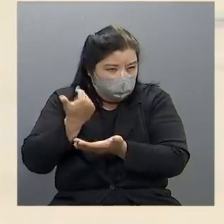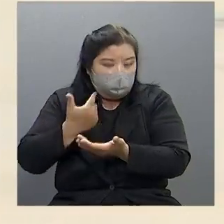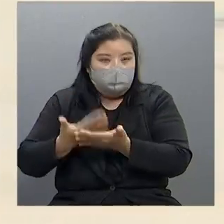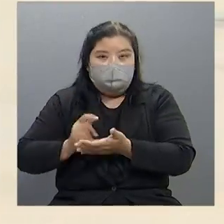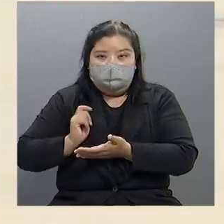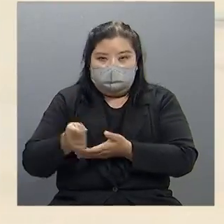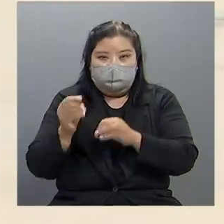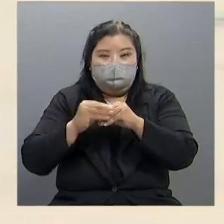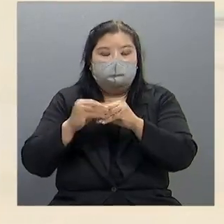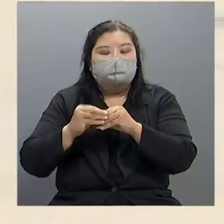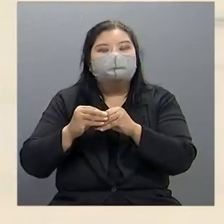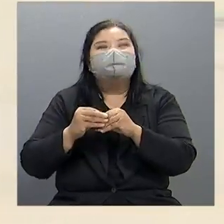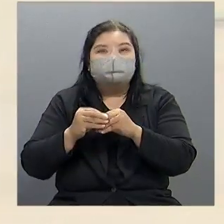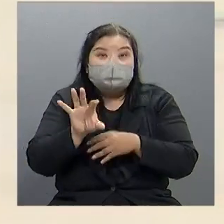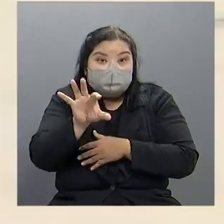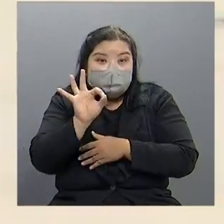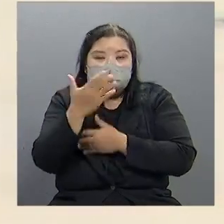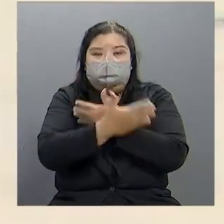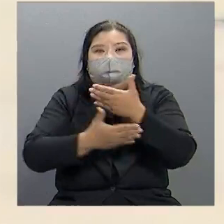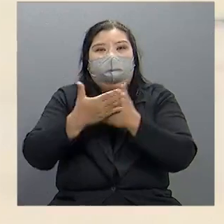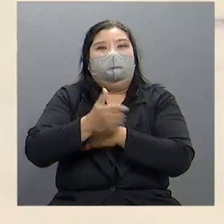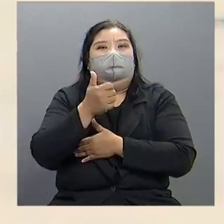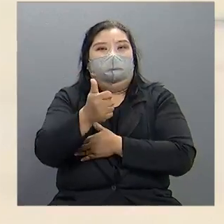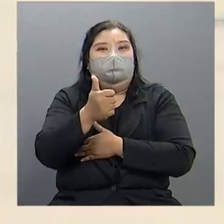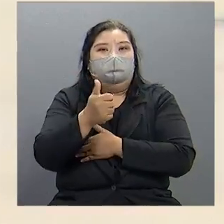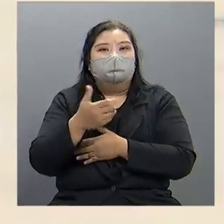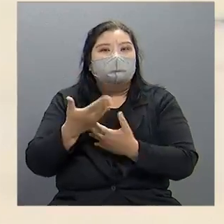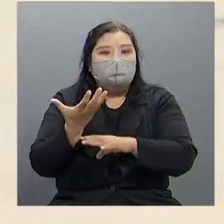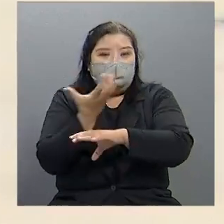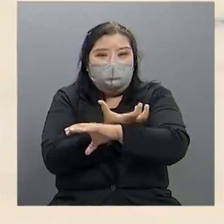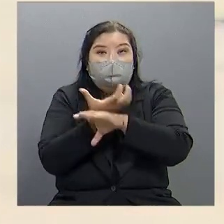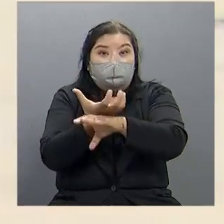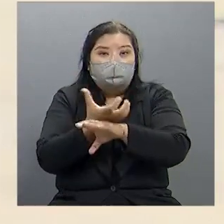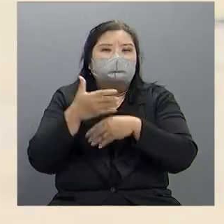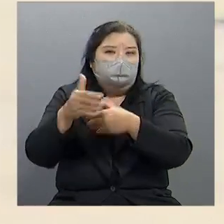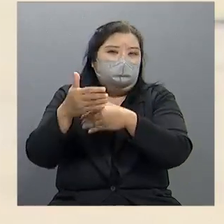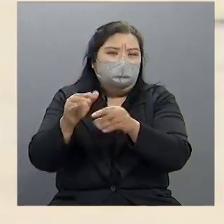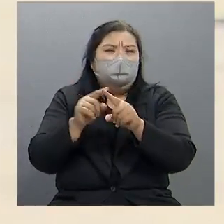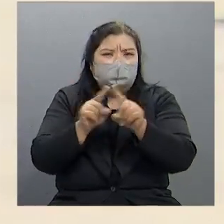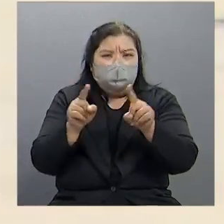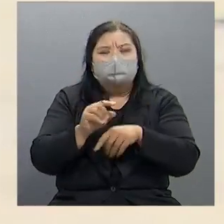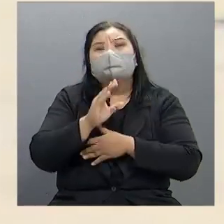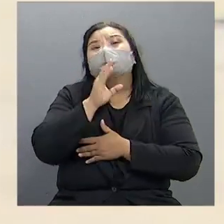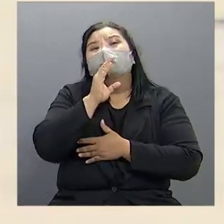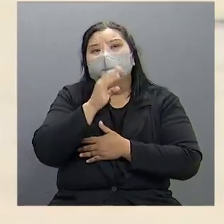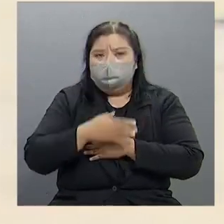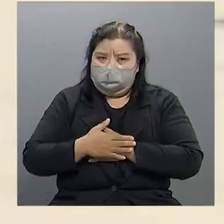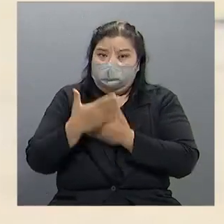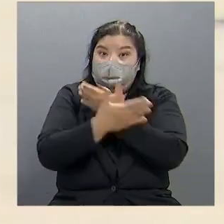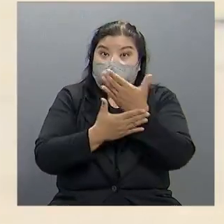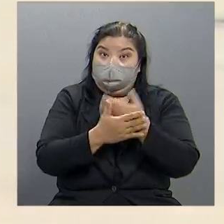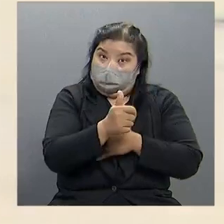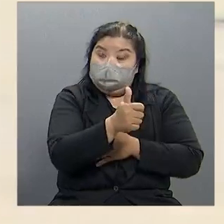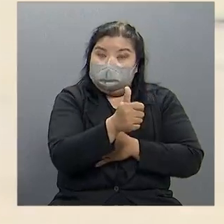อาจจะเป็นคำตอบก็ได้แต่ก็มีคำถามไม่น้อยค่ะว่าถ้าเกิดว่าทางรางเนี่ยดีจริงแล้วทำไมไม่ทำ